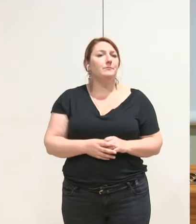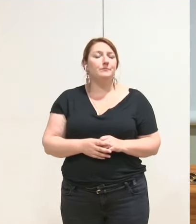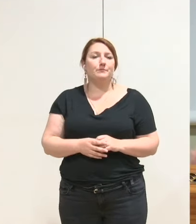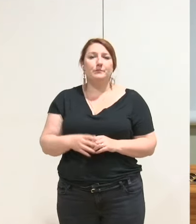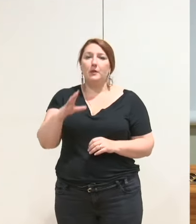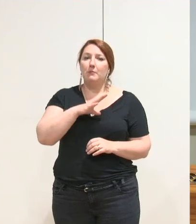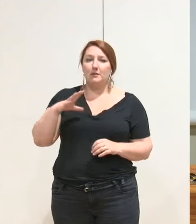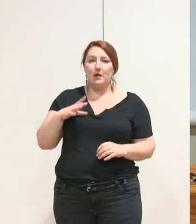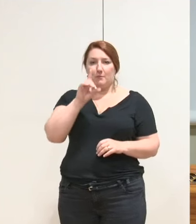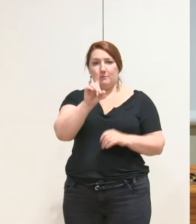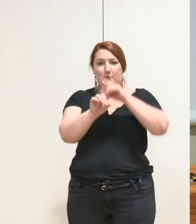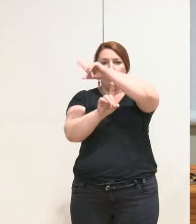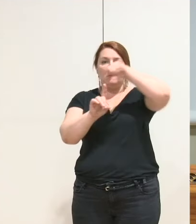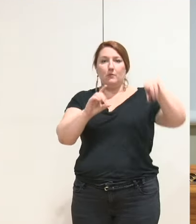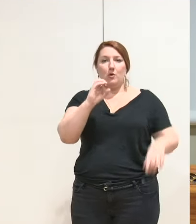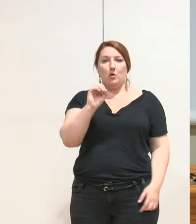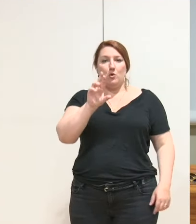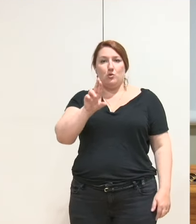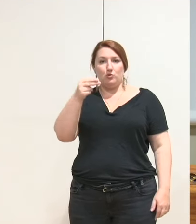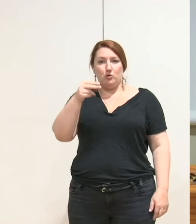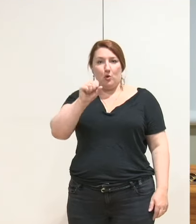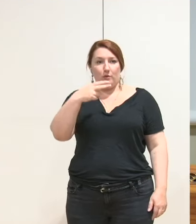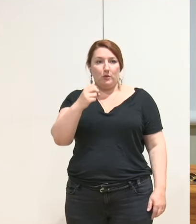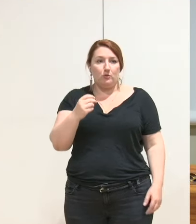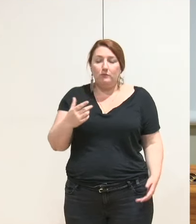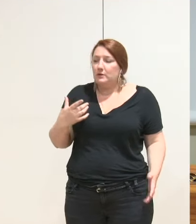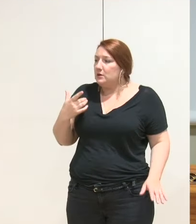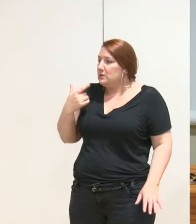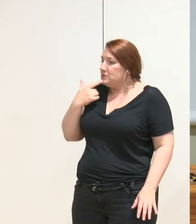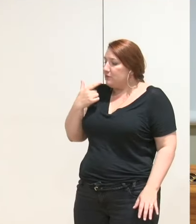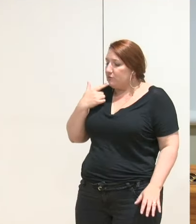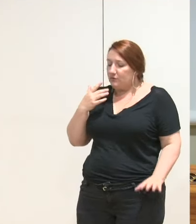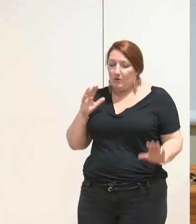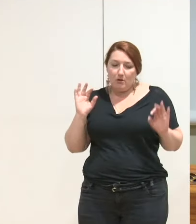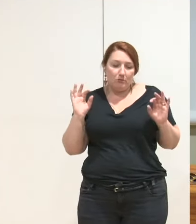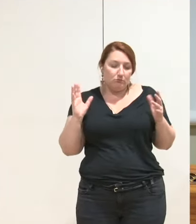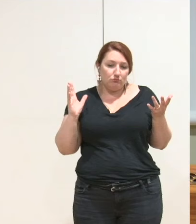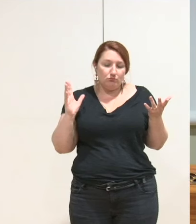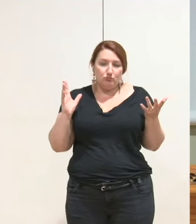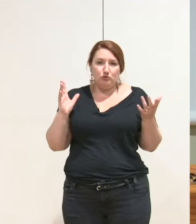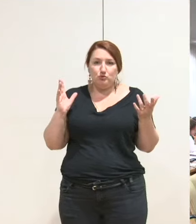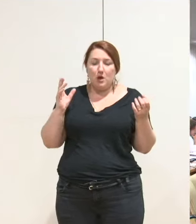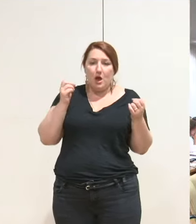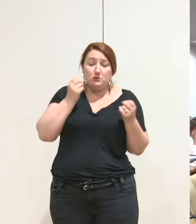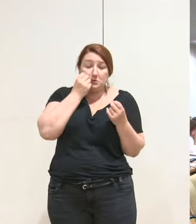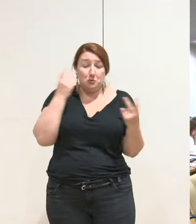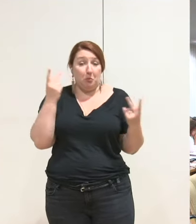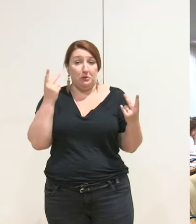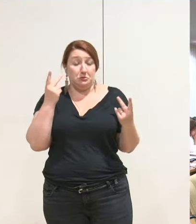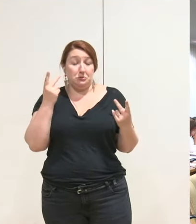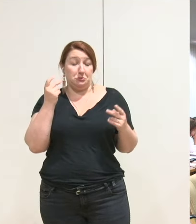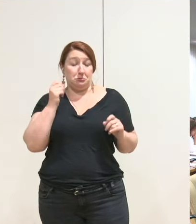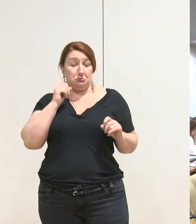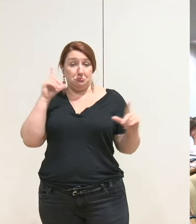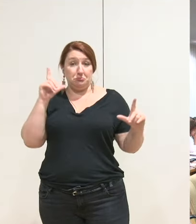madame c'està-dire je suis je suis assez enfin surprise disons que le que la ville